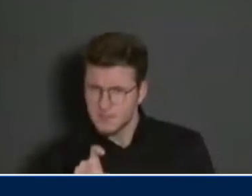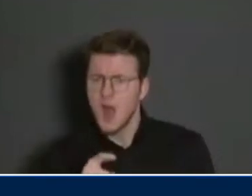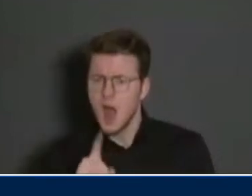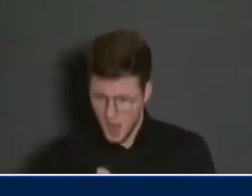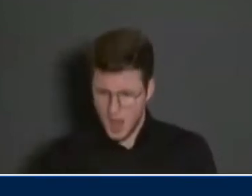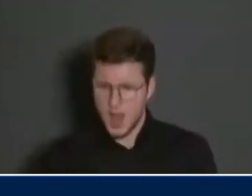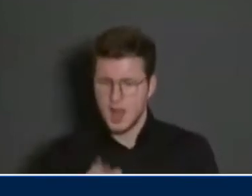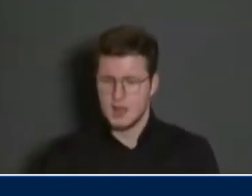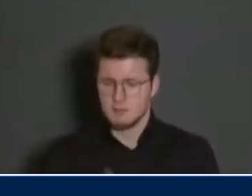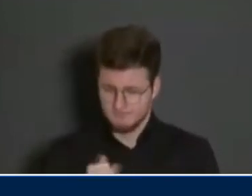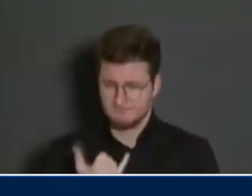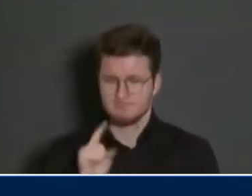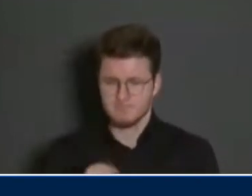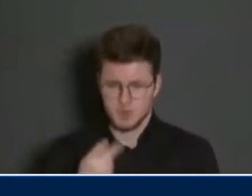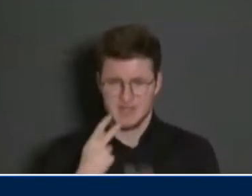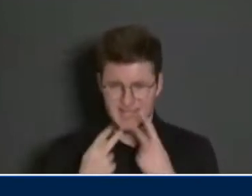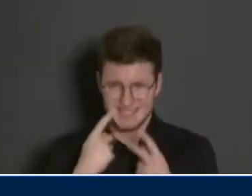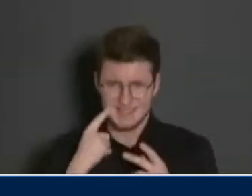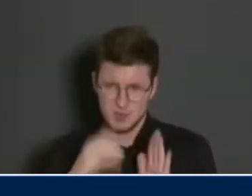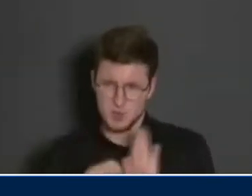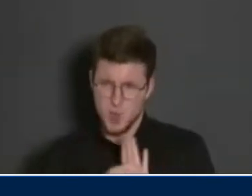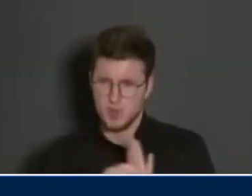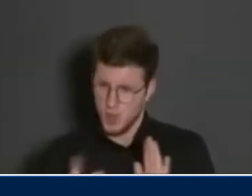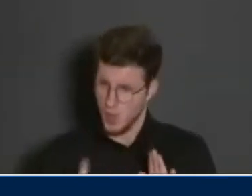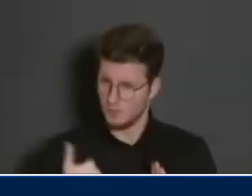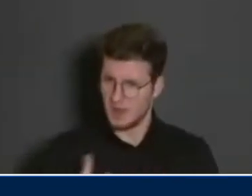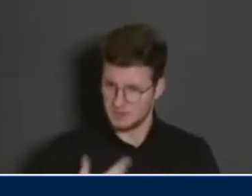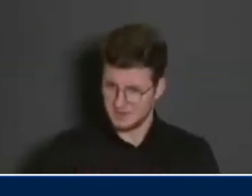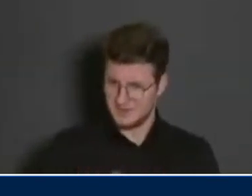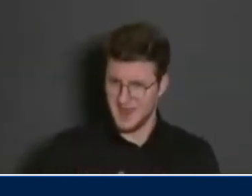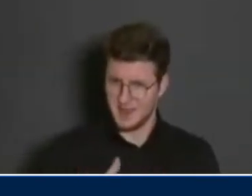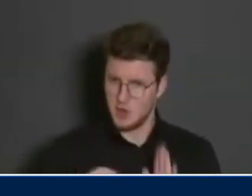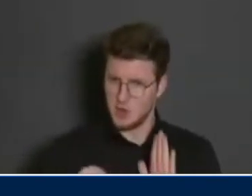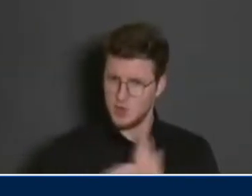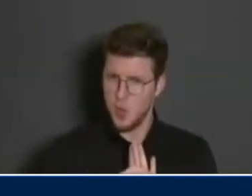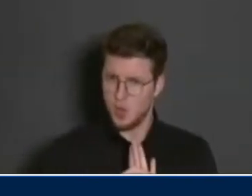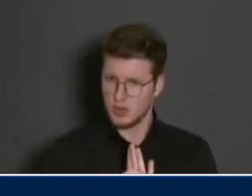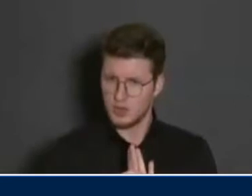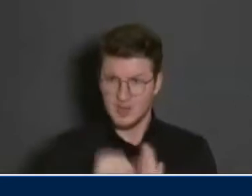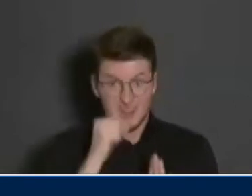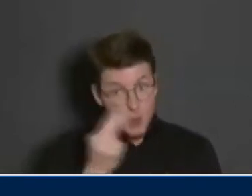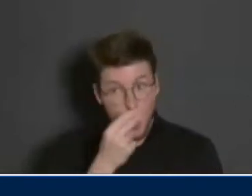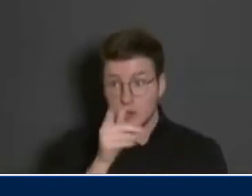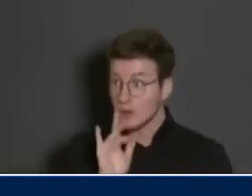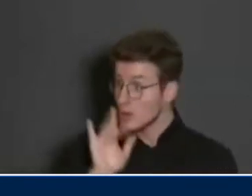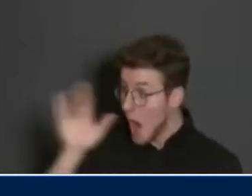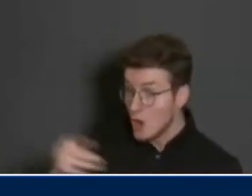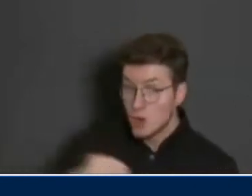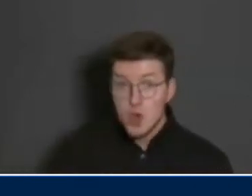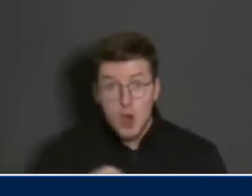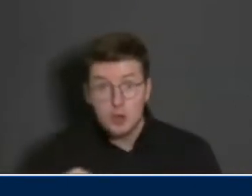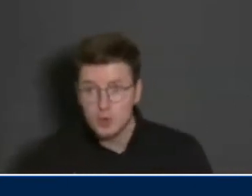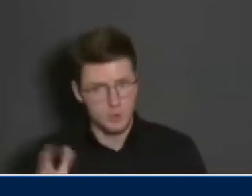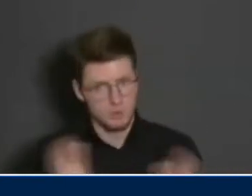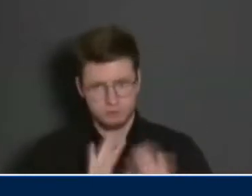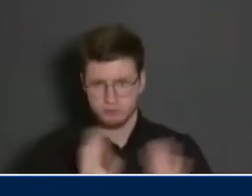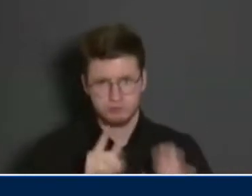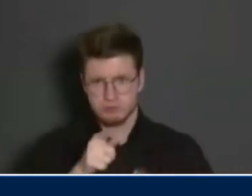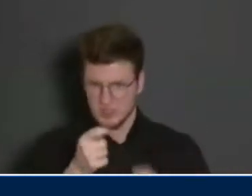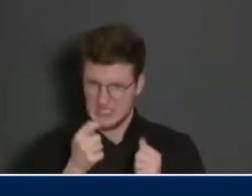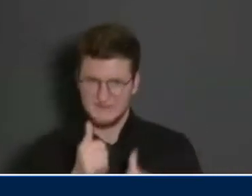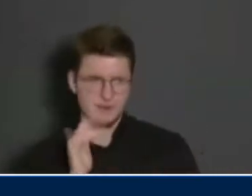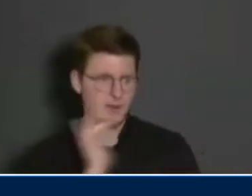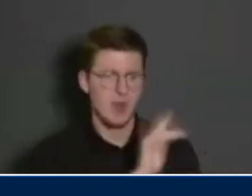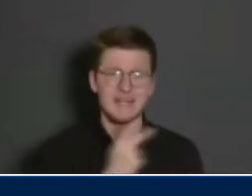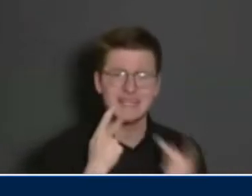dan krijg je automatisch een code. Je moet niet naar de huisarts en je kan naar een testcentrum of naar de apotheker. En overigens, ik ben